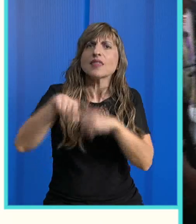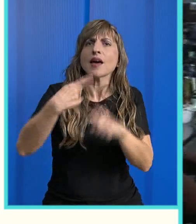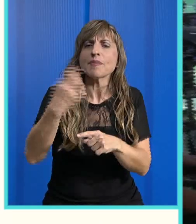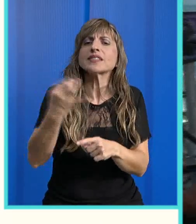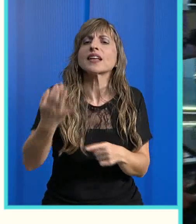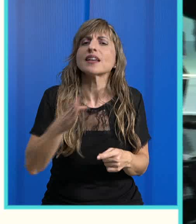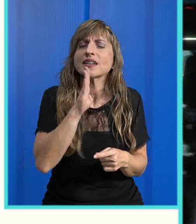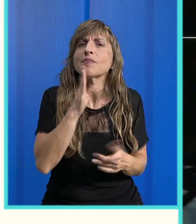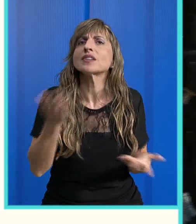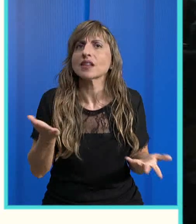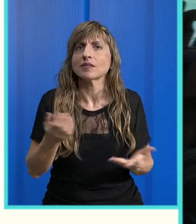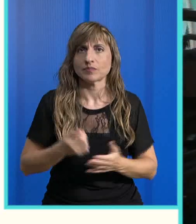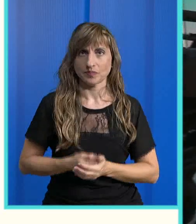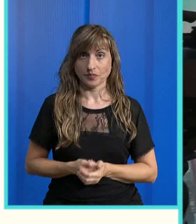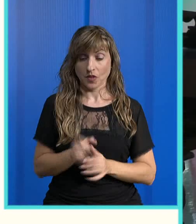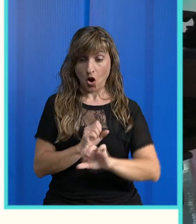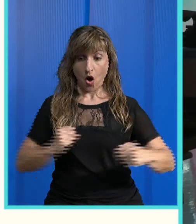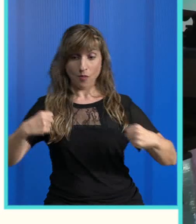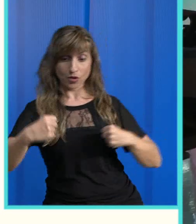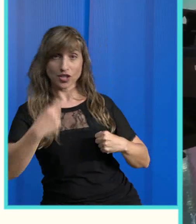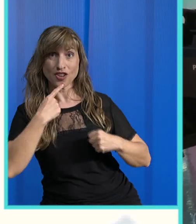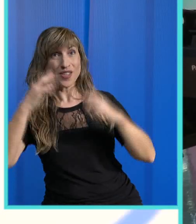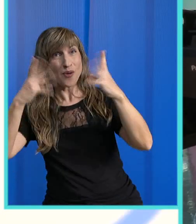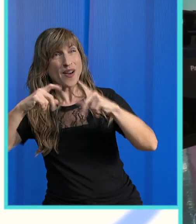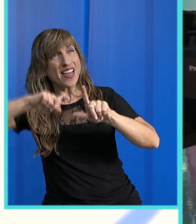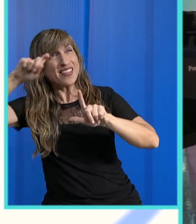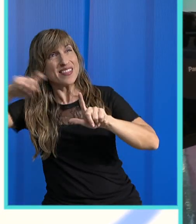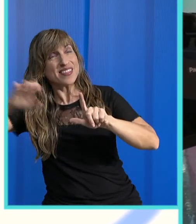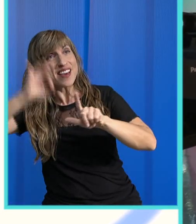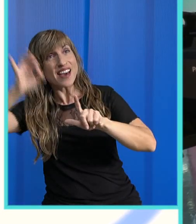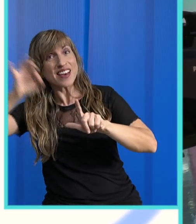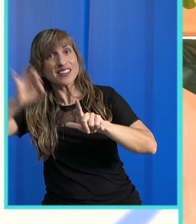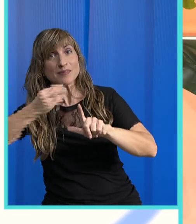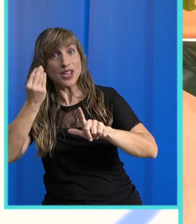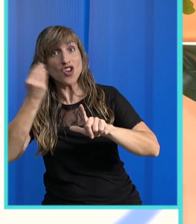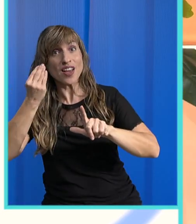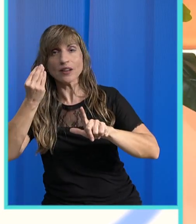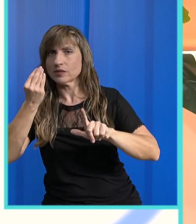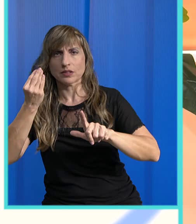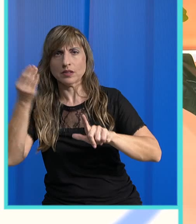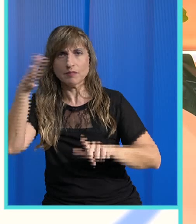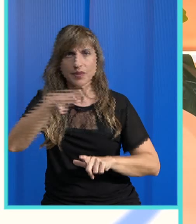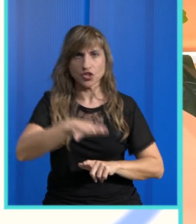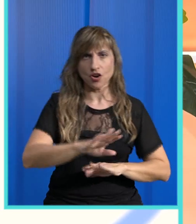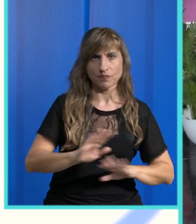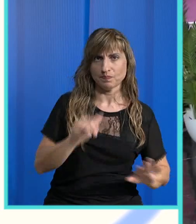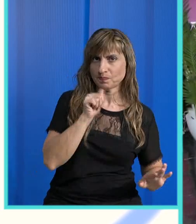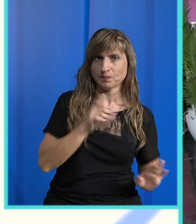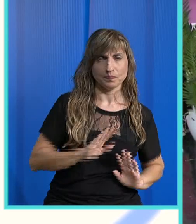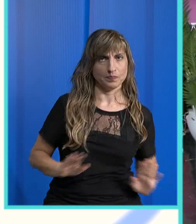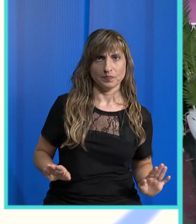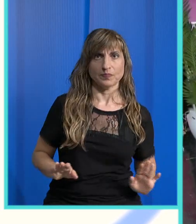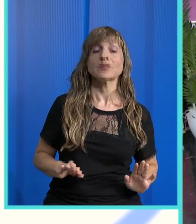en canvi considera que les dades lluny de millorar han empitjorat d'escalvioles alcalde. Per Fernando Carrera president del grup